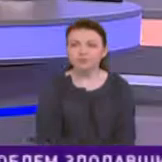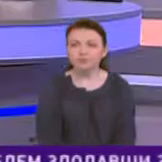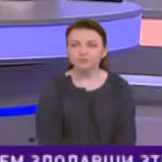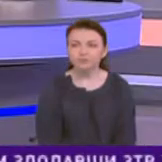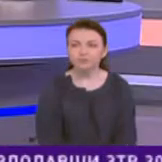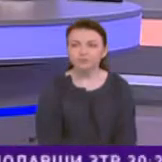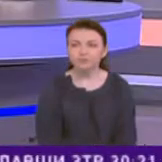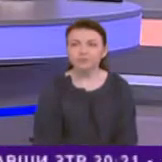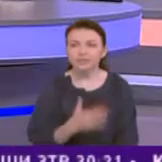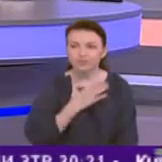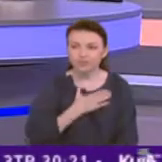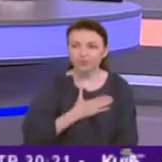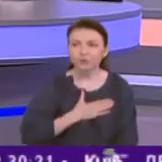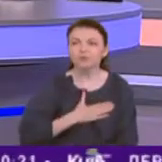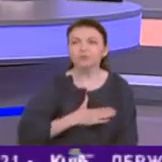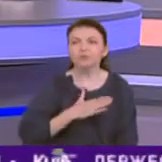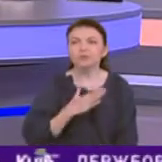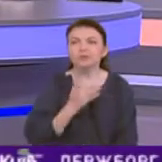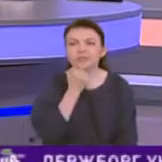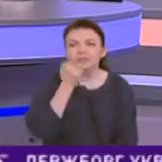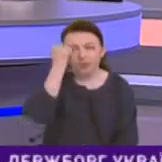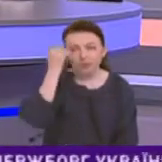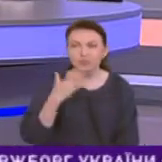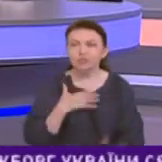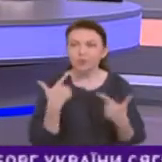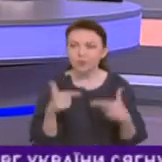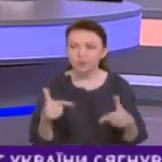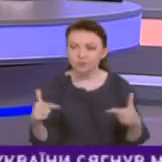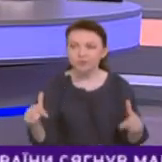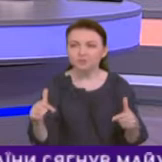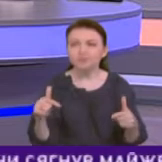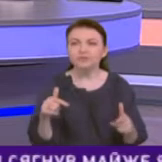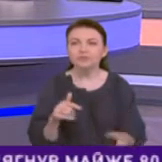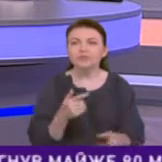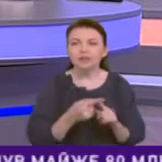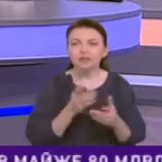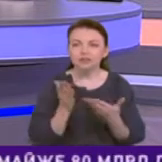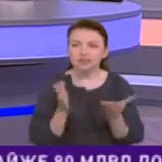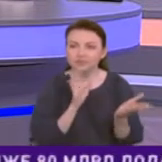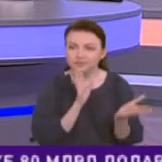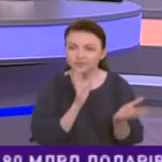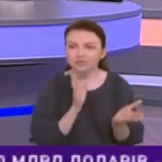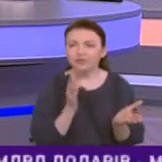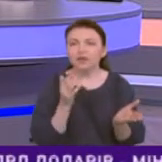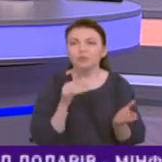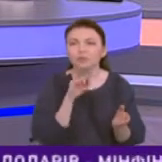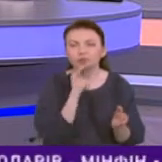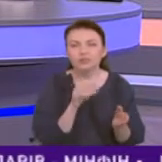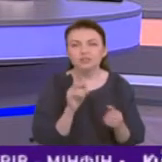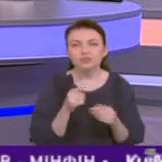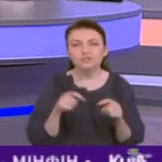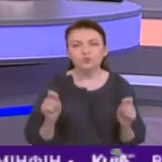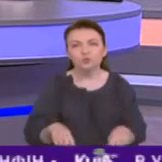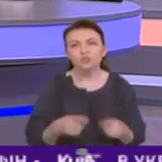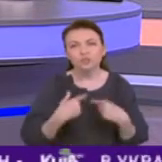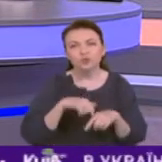Ага, все, з задоволенням. Я тоді дякую нашим гостям. Дякую. Людмила Филипович, доктор філософських наук, професор, завідувач відділу